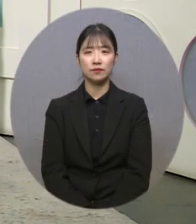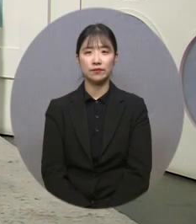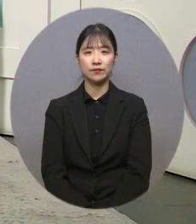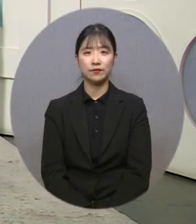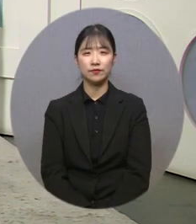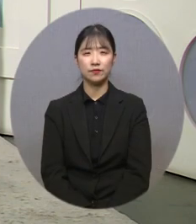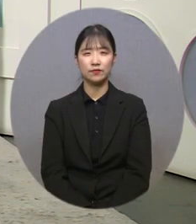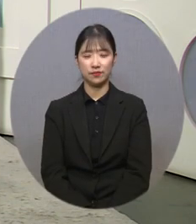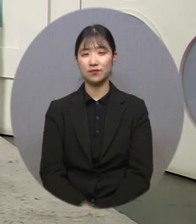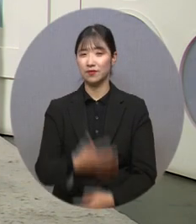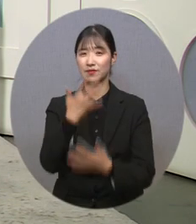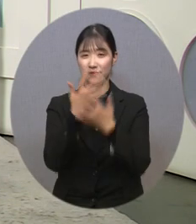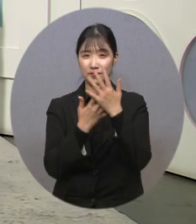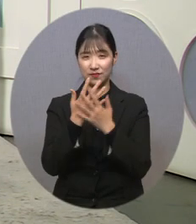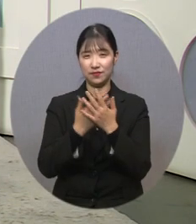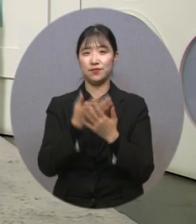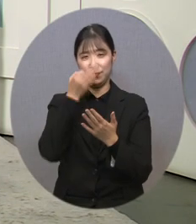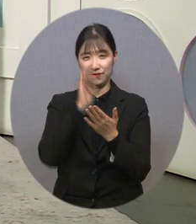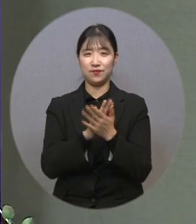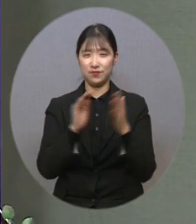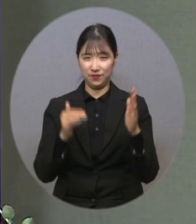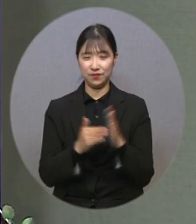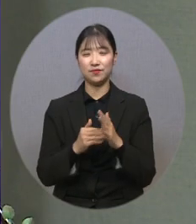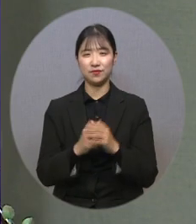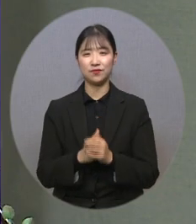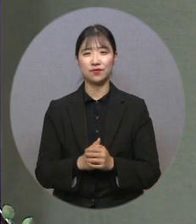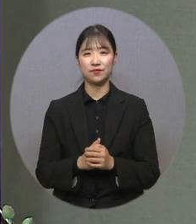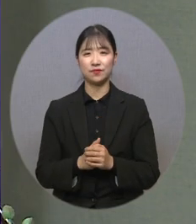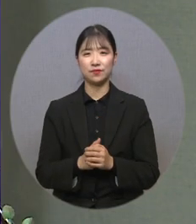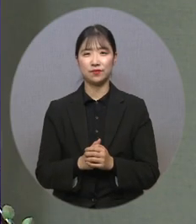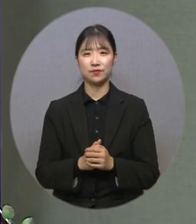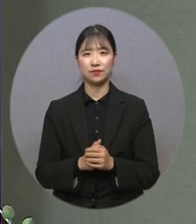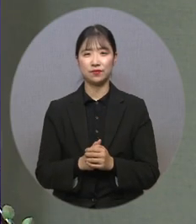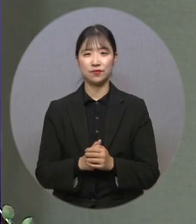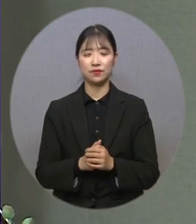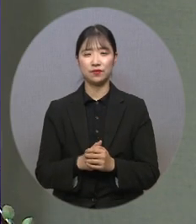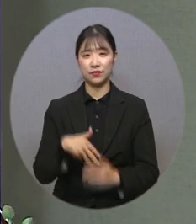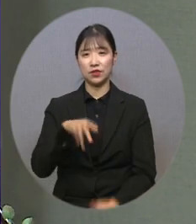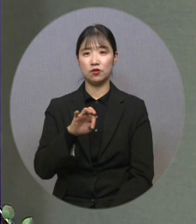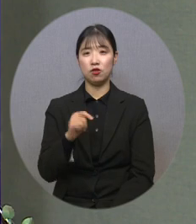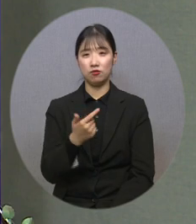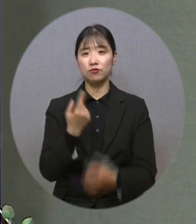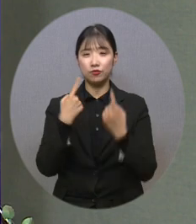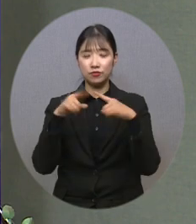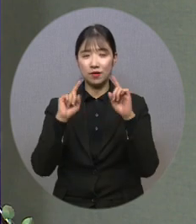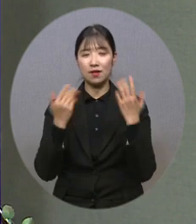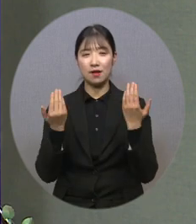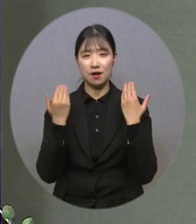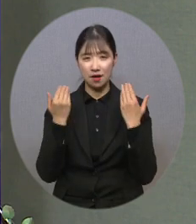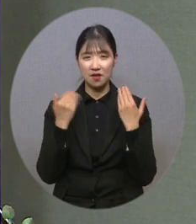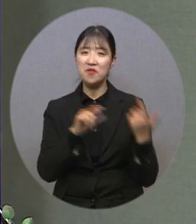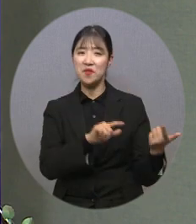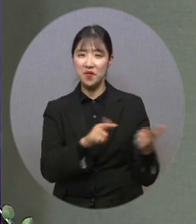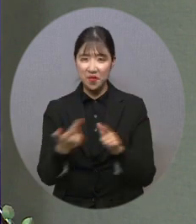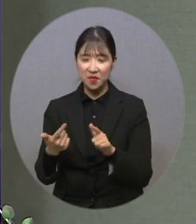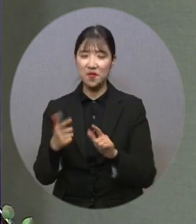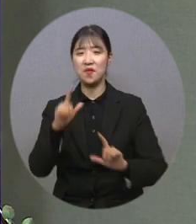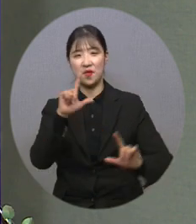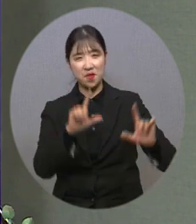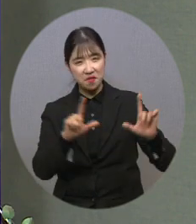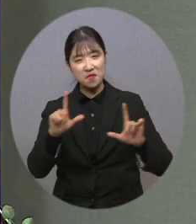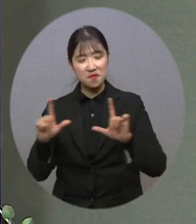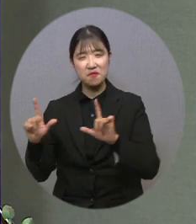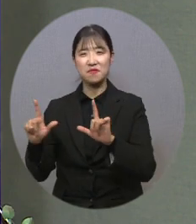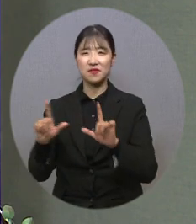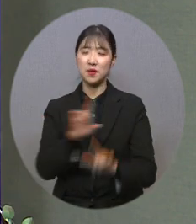지금 영상을 봤습니다. 우리 청운대학 여러 가지의